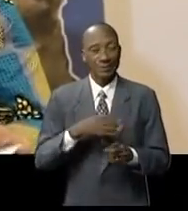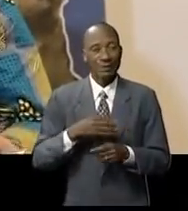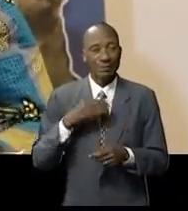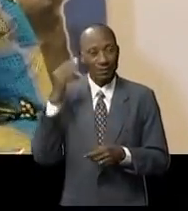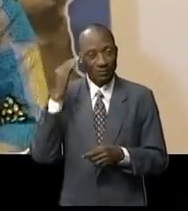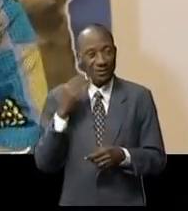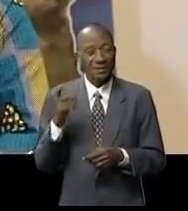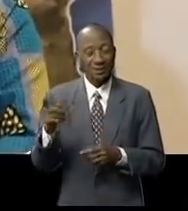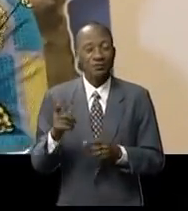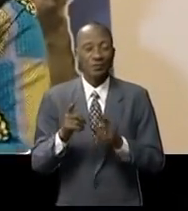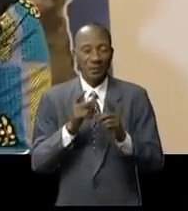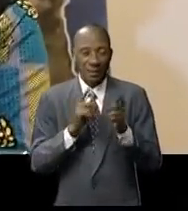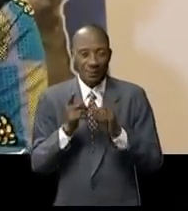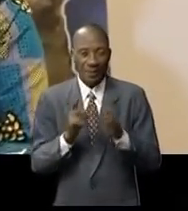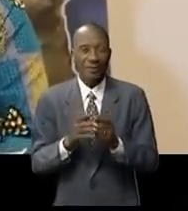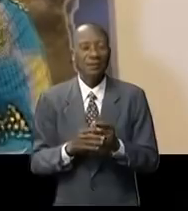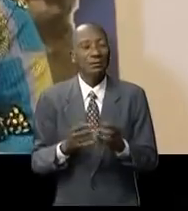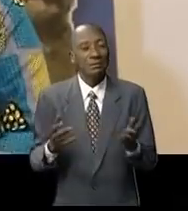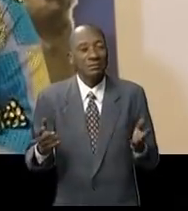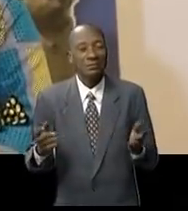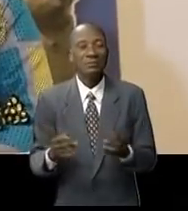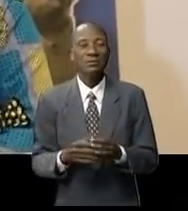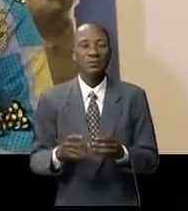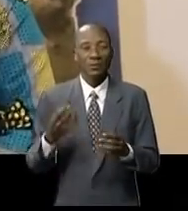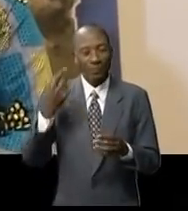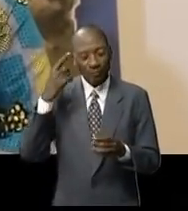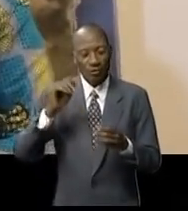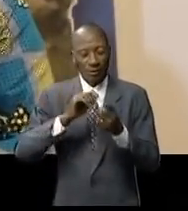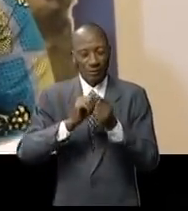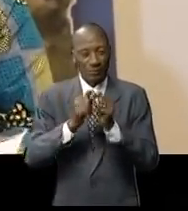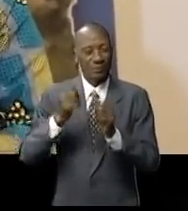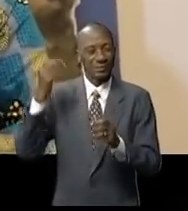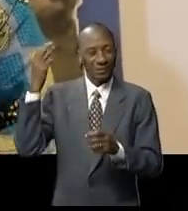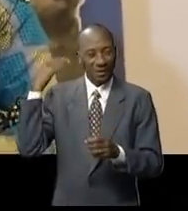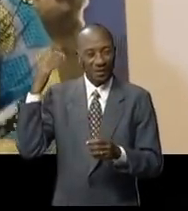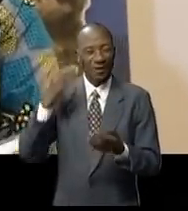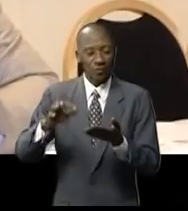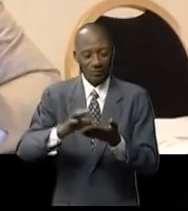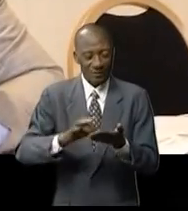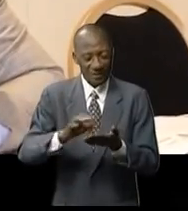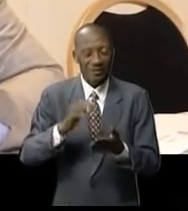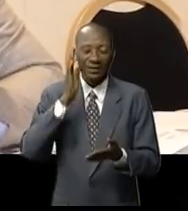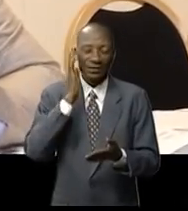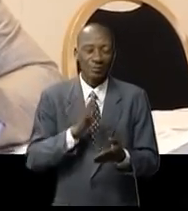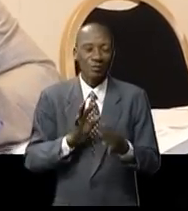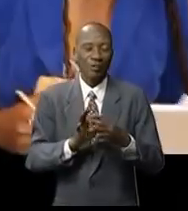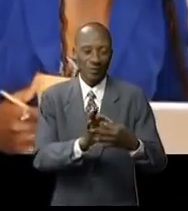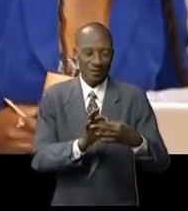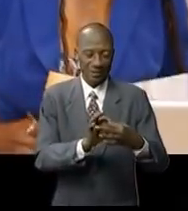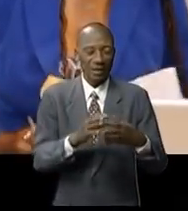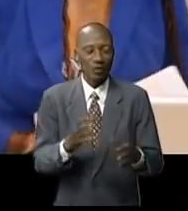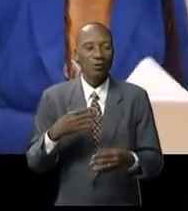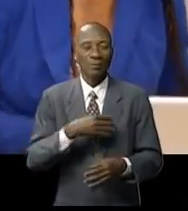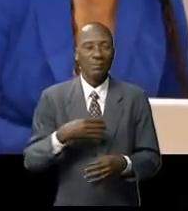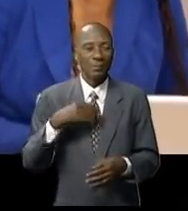redonne rendez-vous lors de la signature solennelle de la lettre d'intention pour notre prochain partenariat. Je suis en train de m'organiser pour